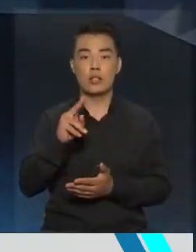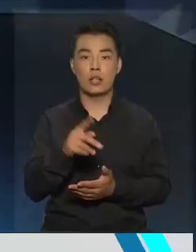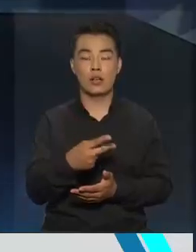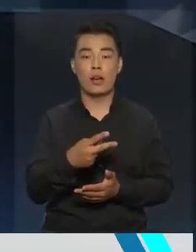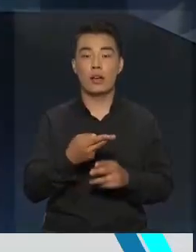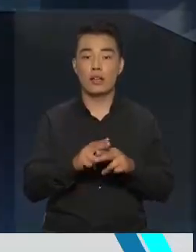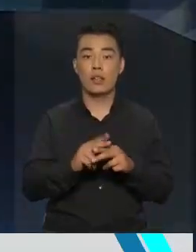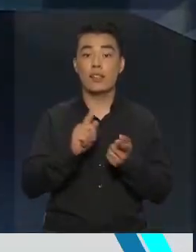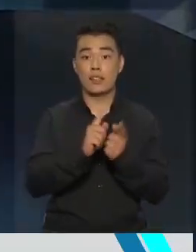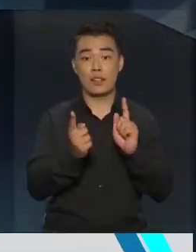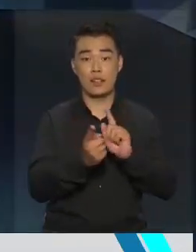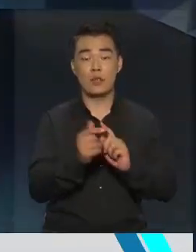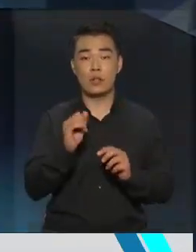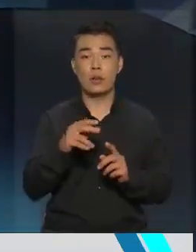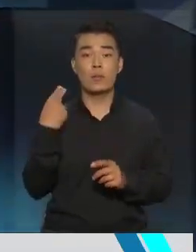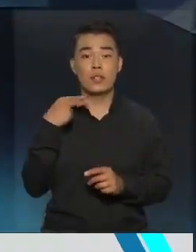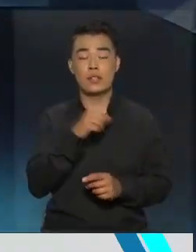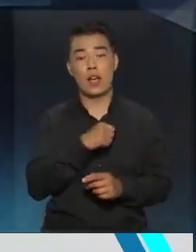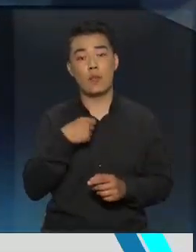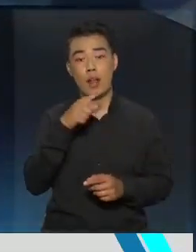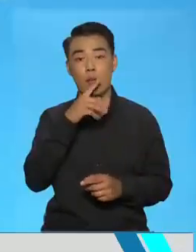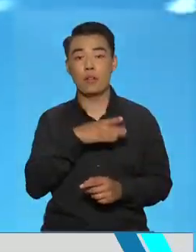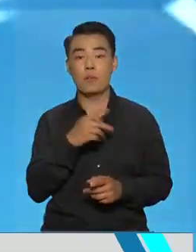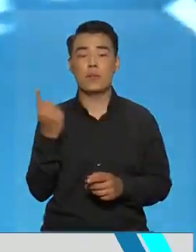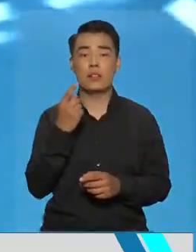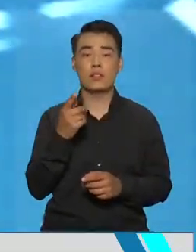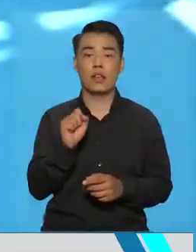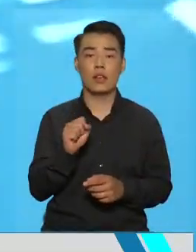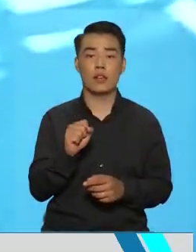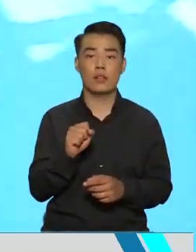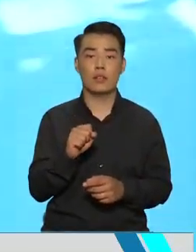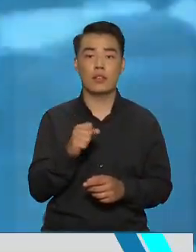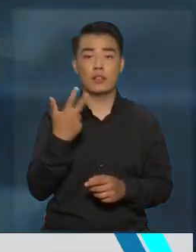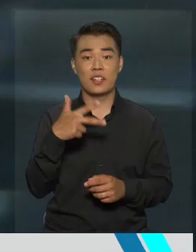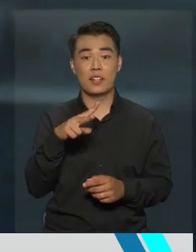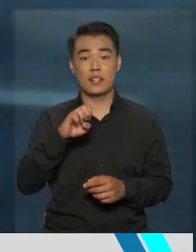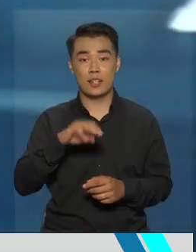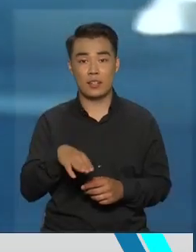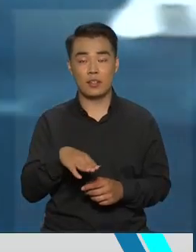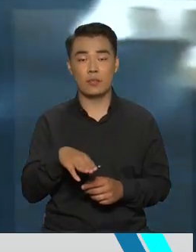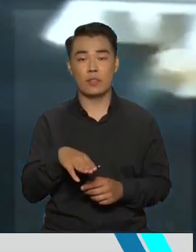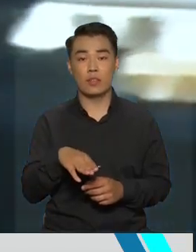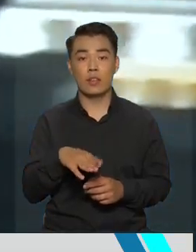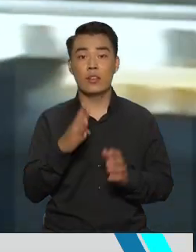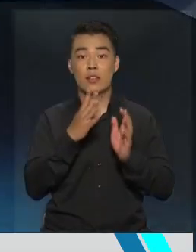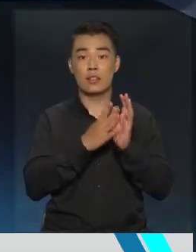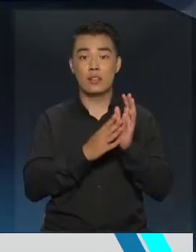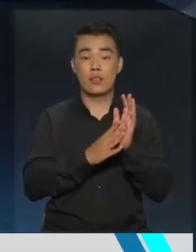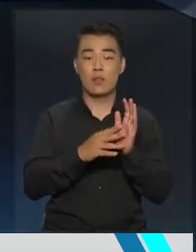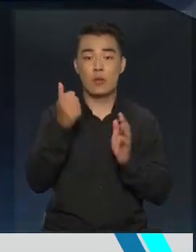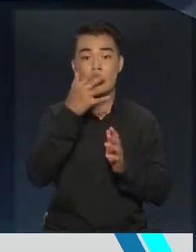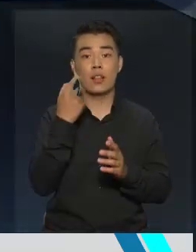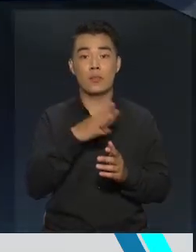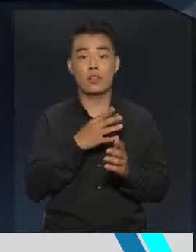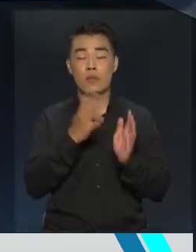факт референдума — это прецедент, поскольку впервые за сколько лет? Почти 30 лет? Да, то есть вот с 90... последний раз референдум